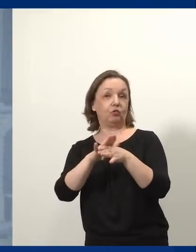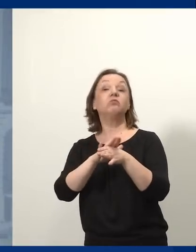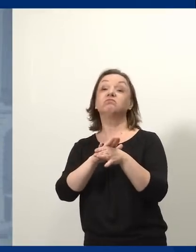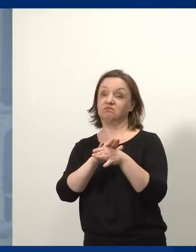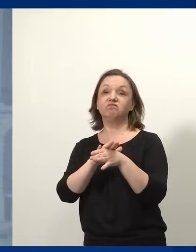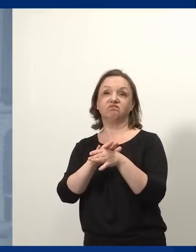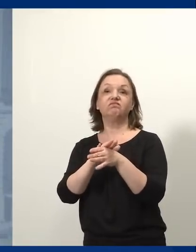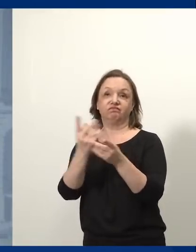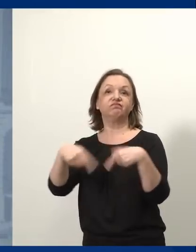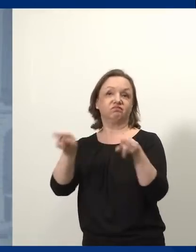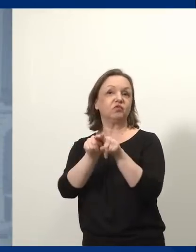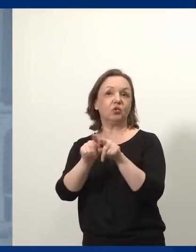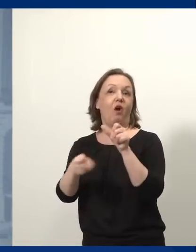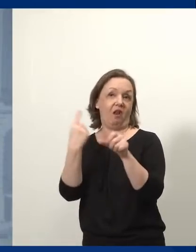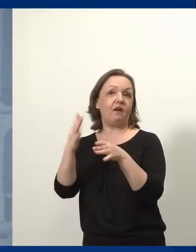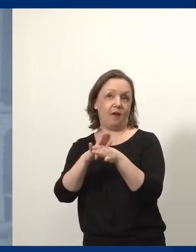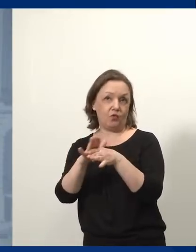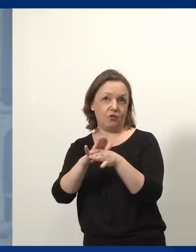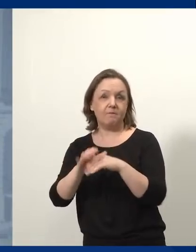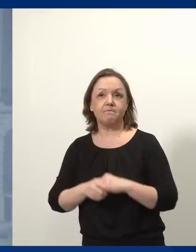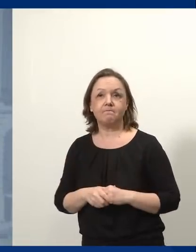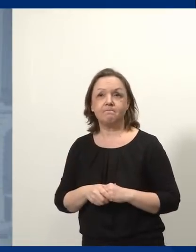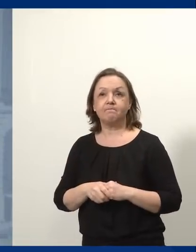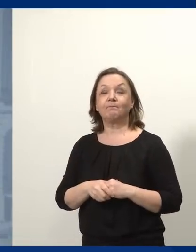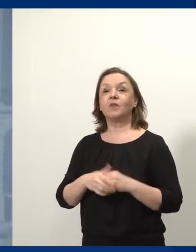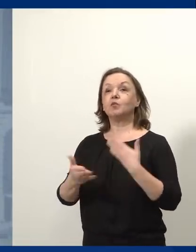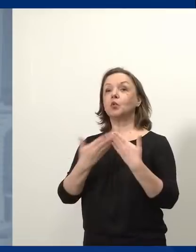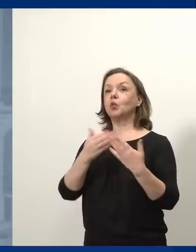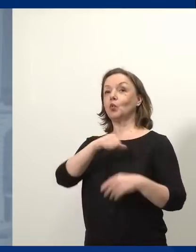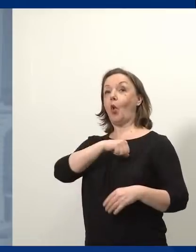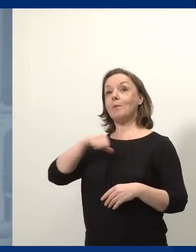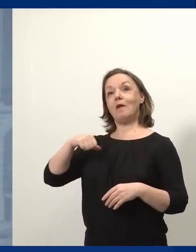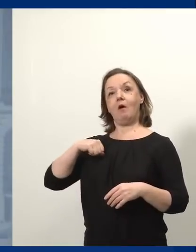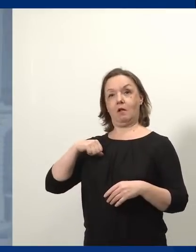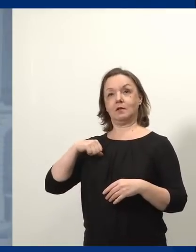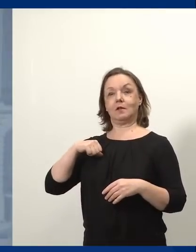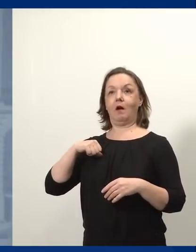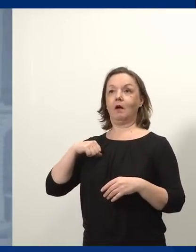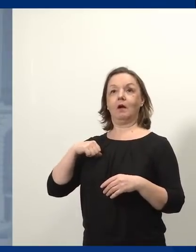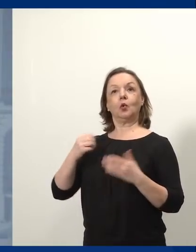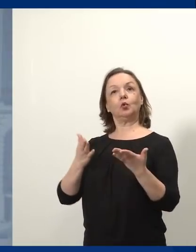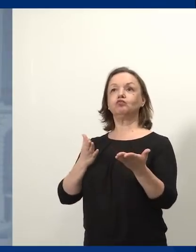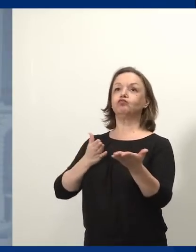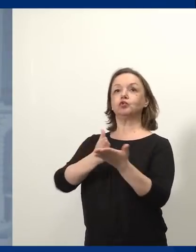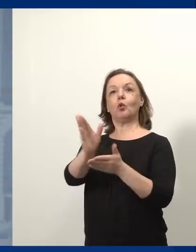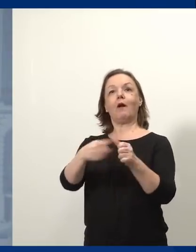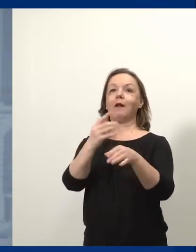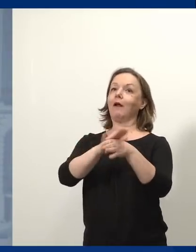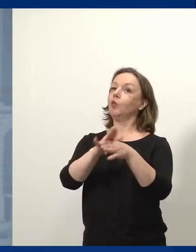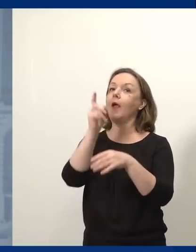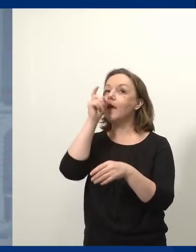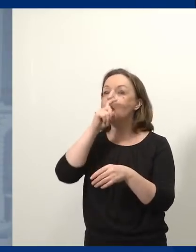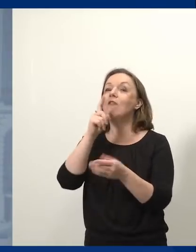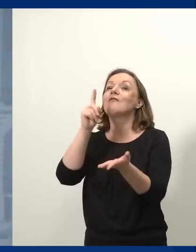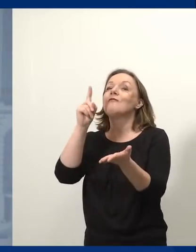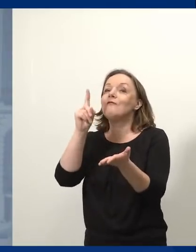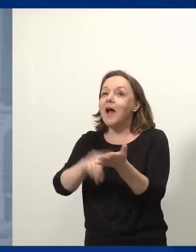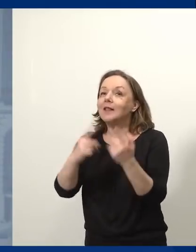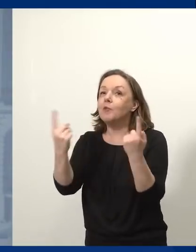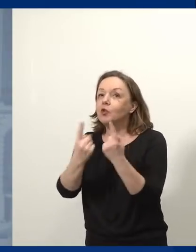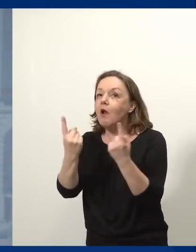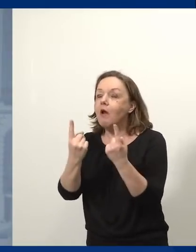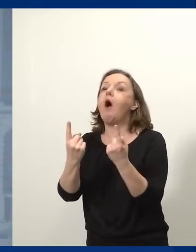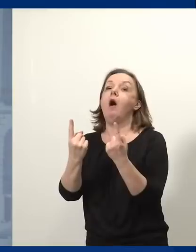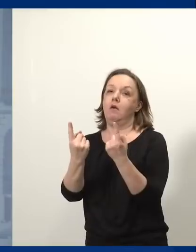toimivaltuuksia jouduttaisiin ottamaan käyttöön. Mutta näihin toimivaltuuksiin ei voida mennä yhtään aiemmin kuin on välttämätöntä